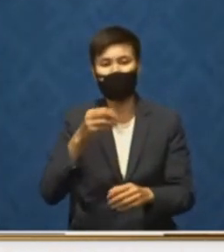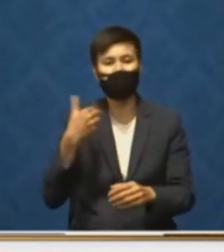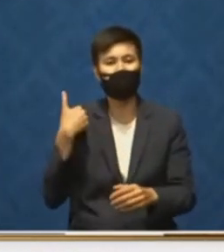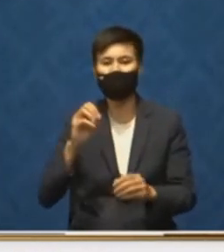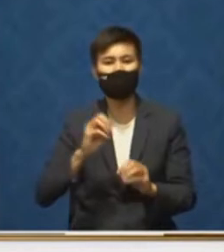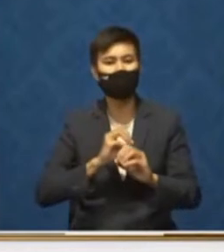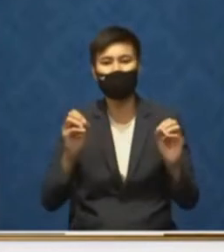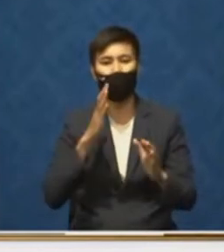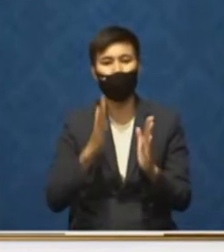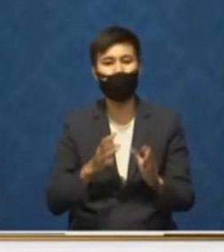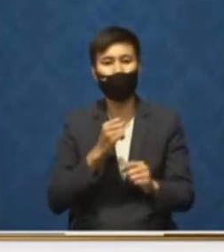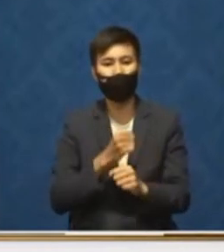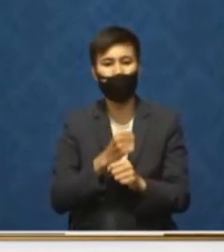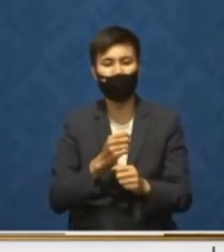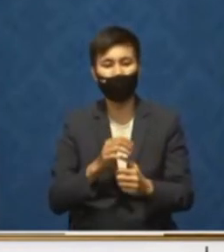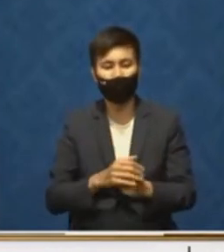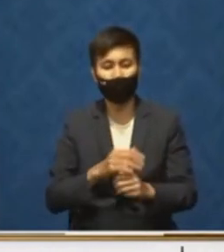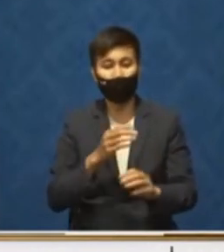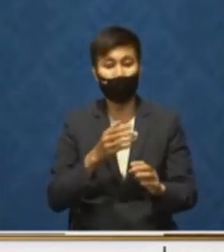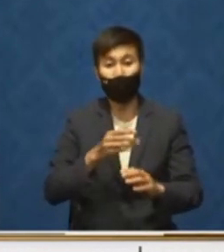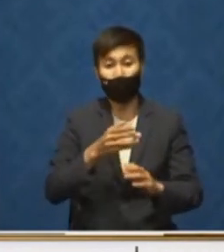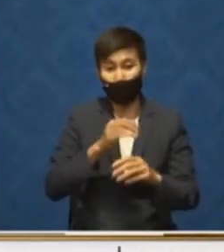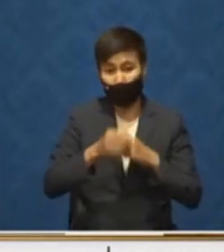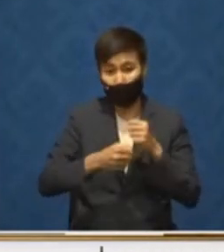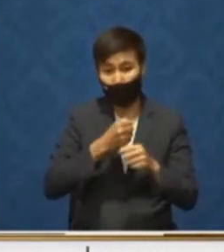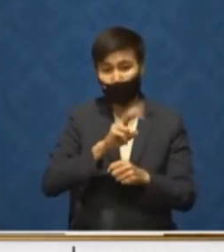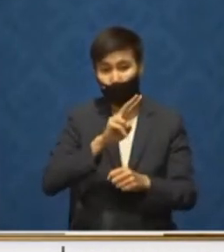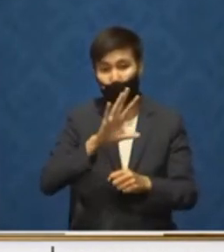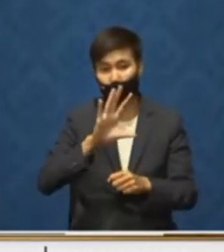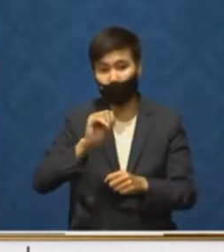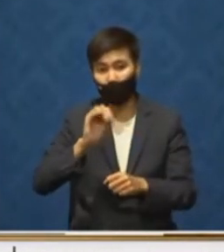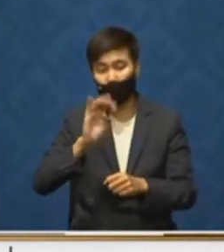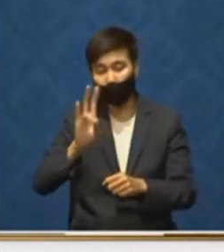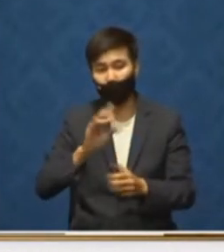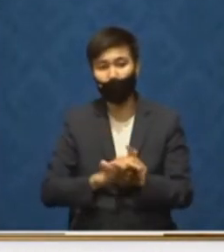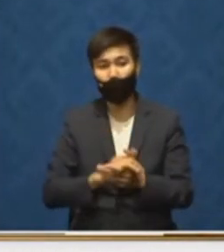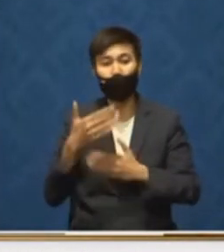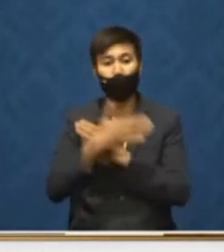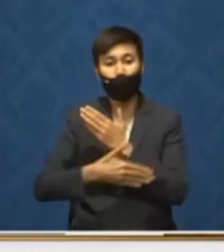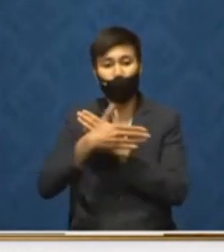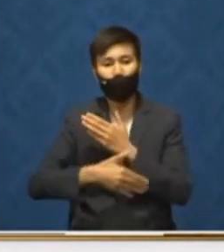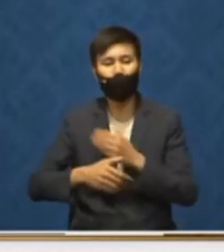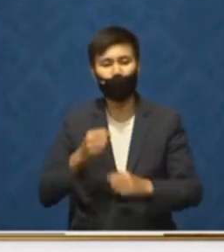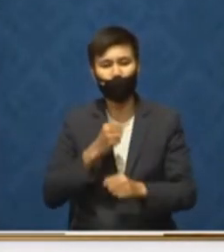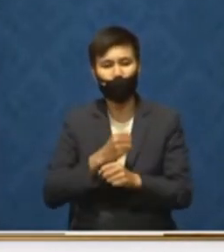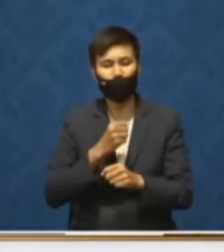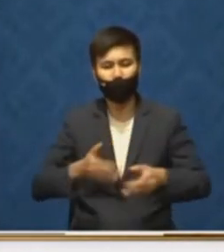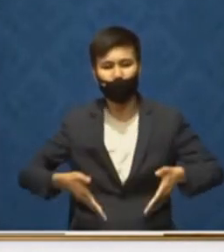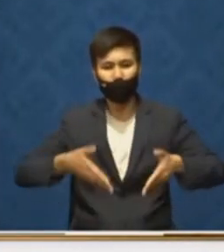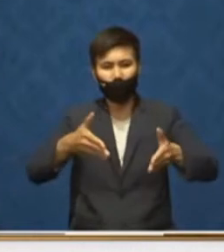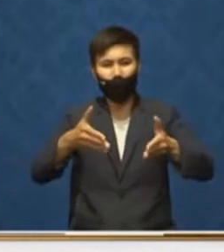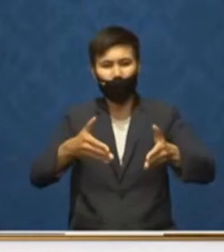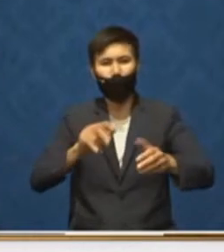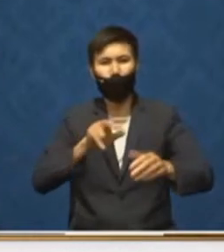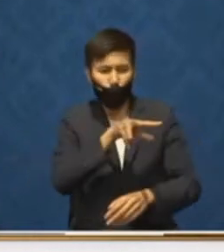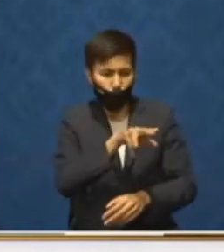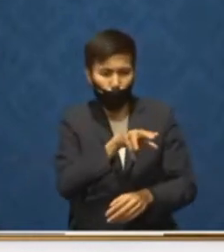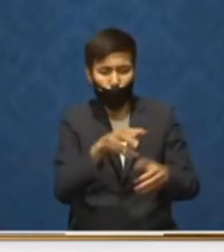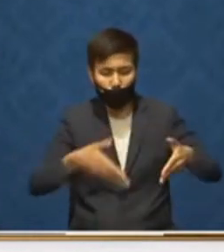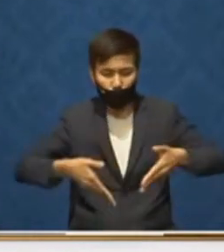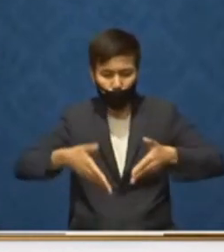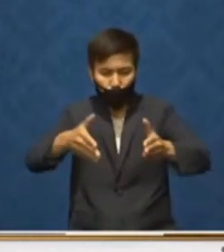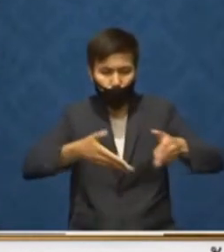7ระบบขนส่งทางรางช่วง 100ปีที่ผ่านมาส่วนใหญ่จะคงเป็นทางเดียวมีทางคู่ไม่กี่ร้อยกิโลเมตร